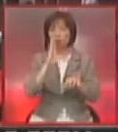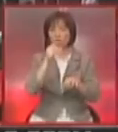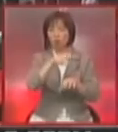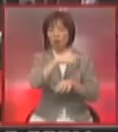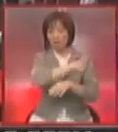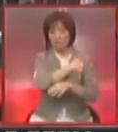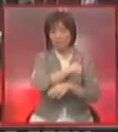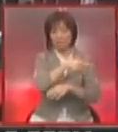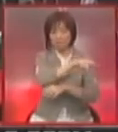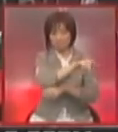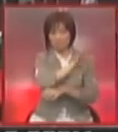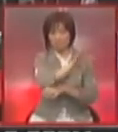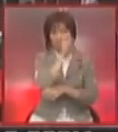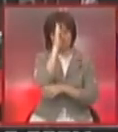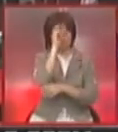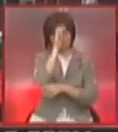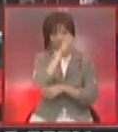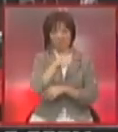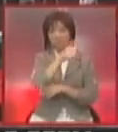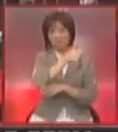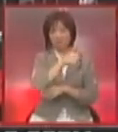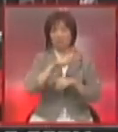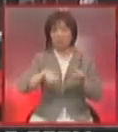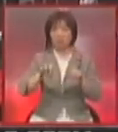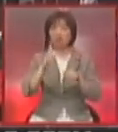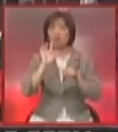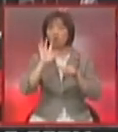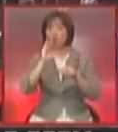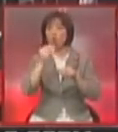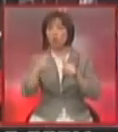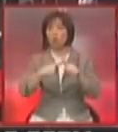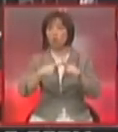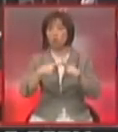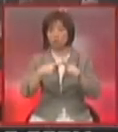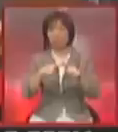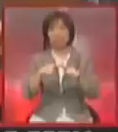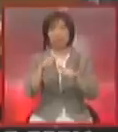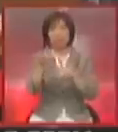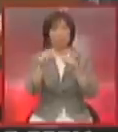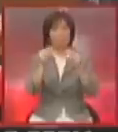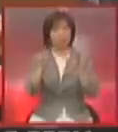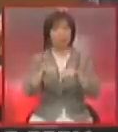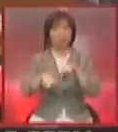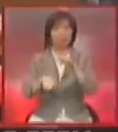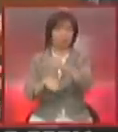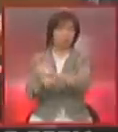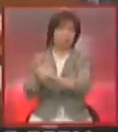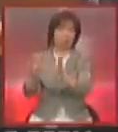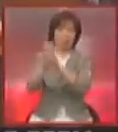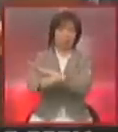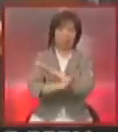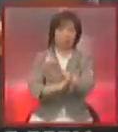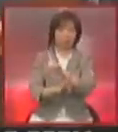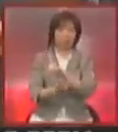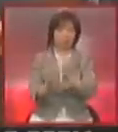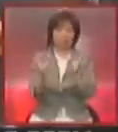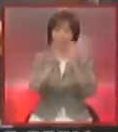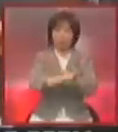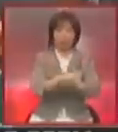hukom. Ang manager kasi ang orihinal na pinasabpina pero si Garcia ang tumistigo ngayon. She's a lady, Your